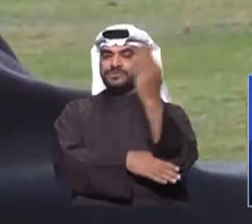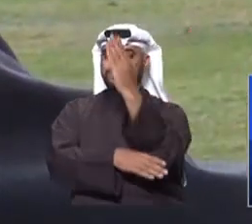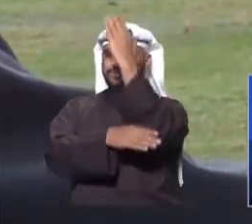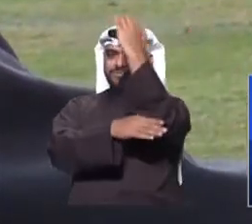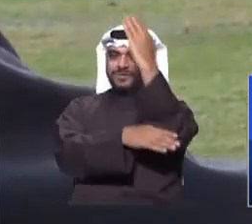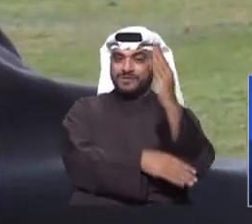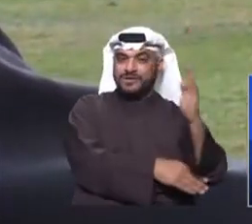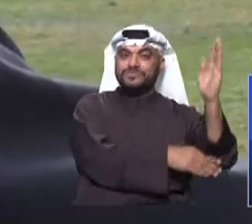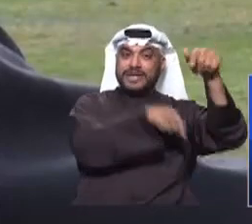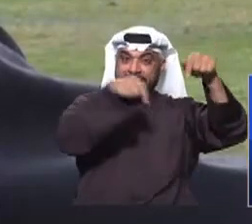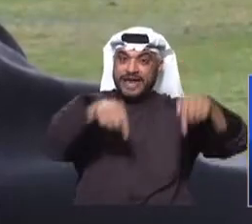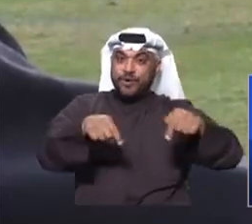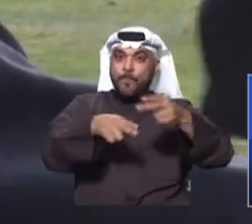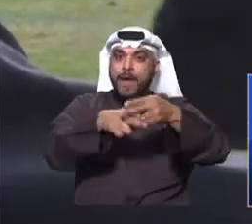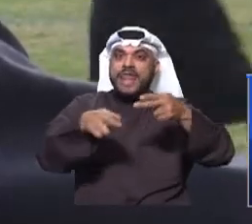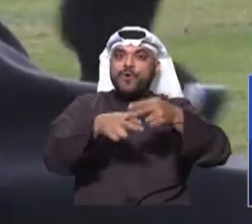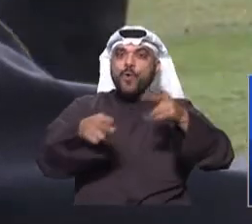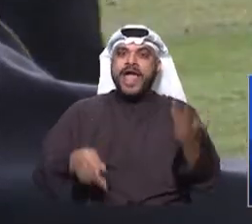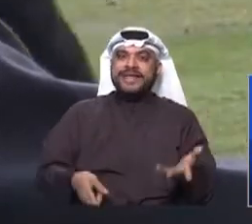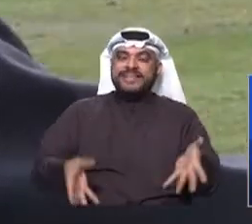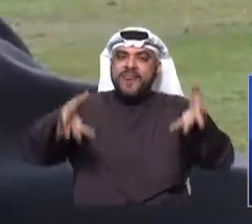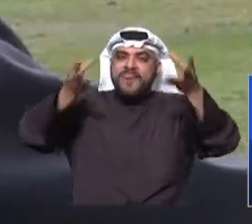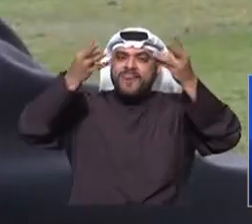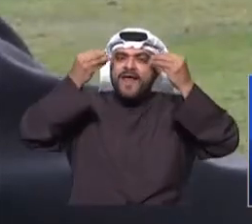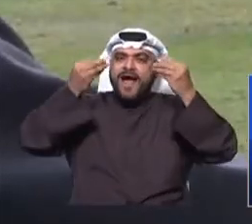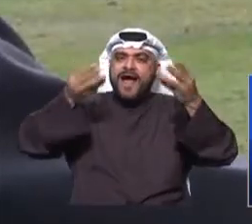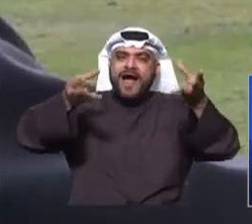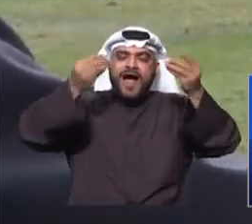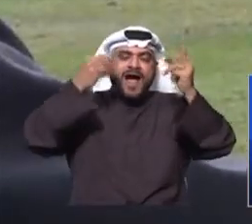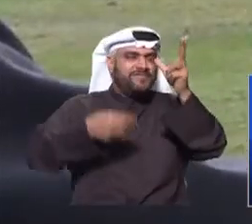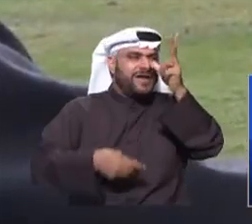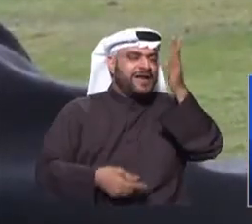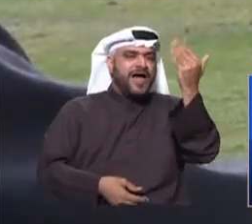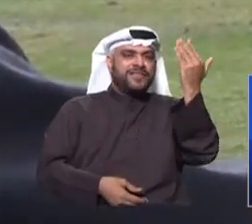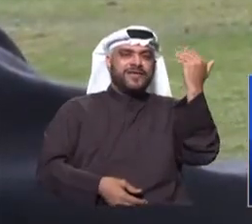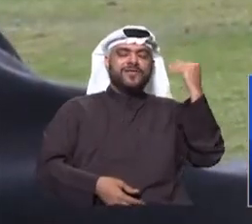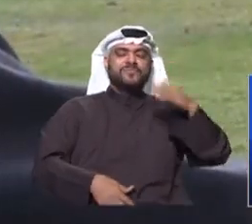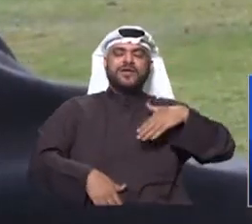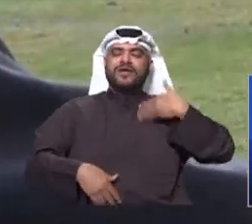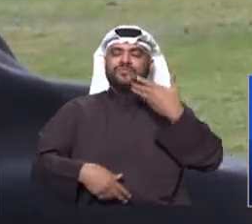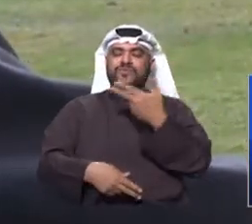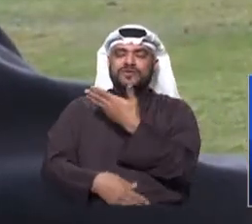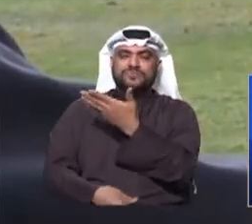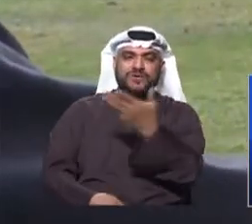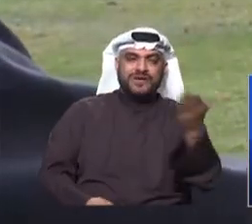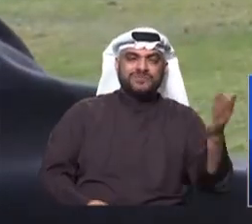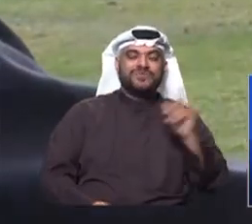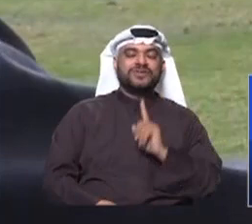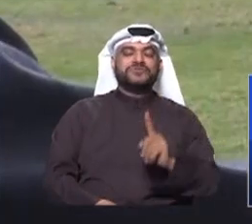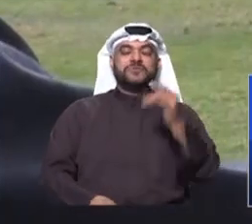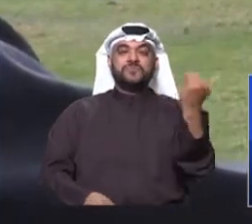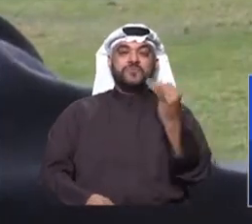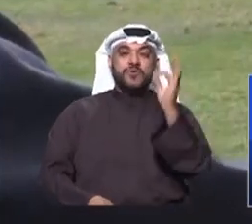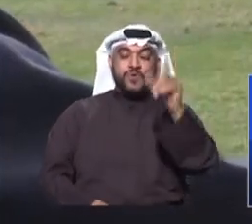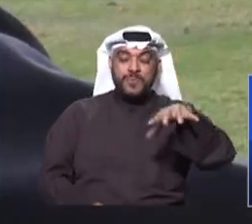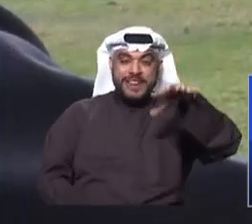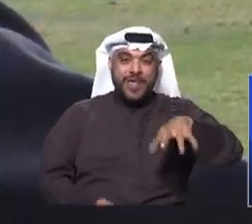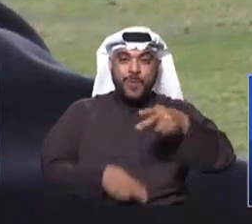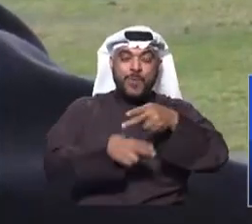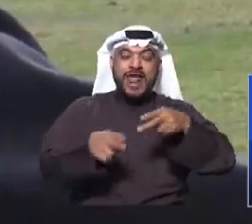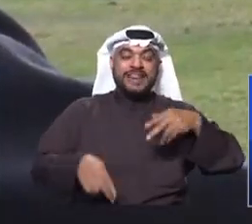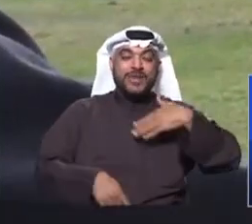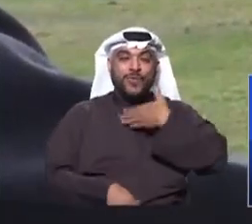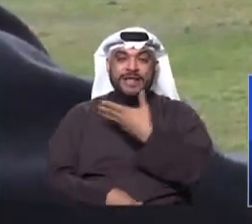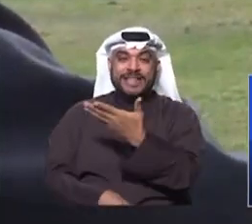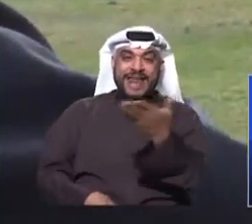ورمزية تعبر عن أهل الكويت وكيف أنهم دائما يلتقون على الخير. فصنائع المعروف وبلد الخير أطلقنا